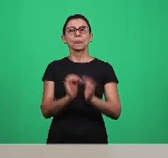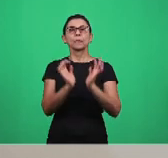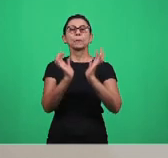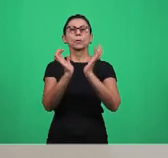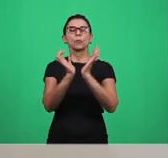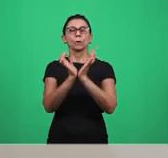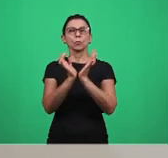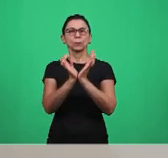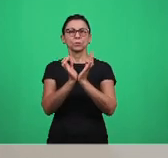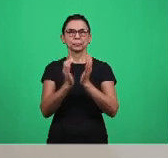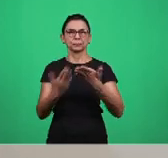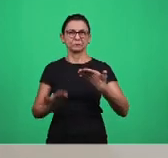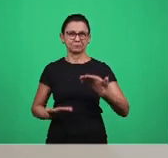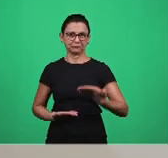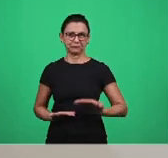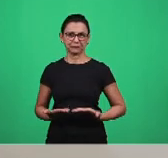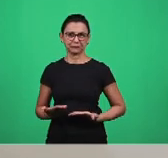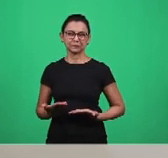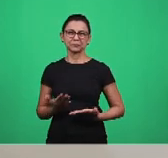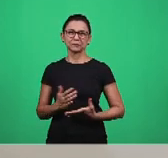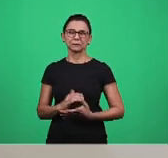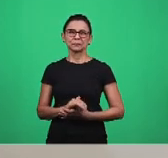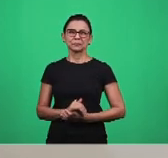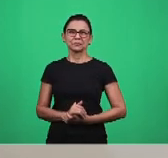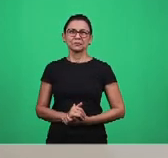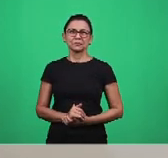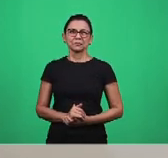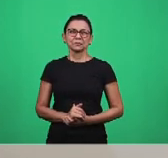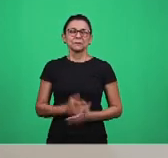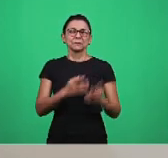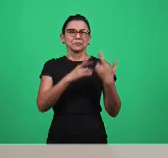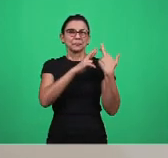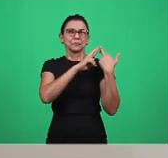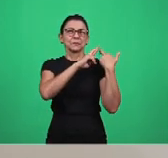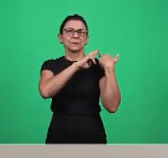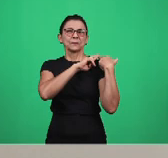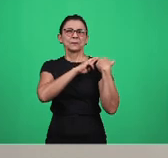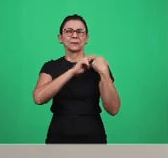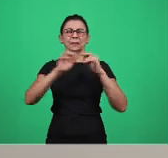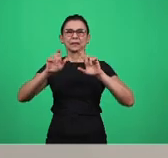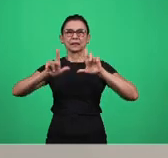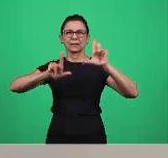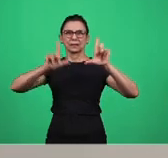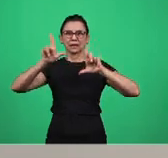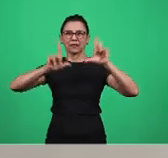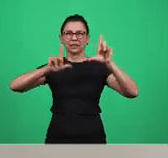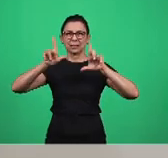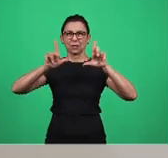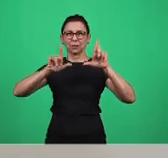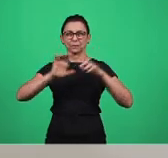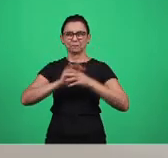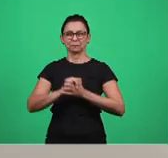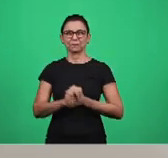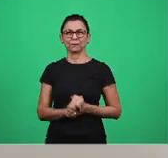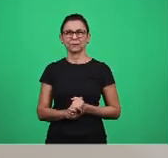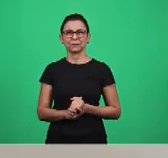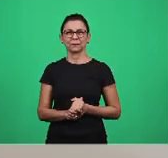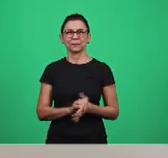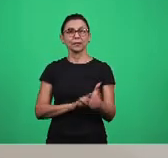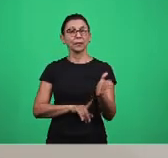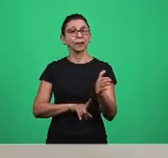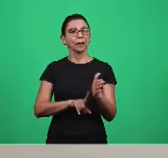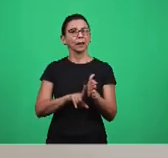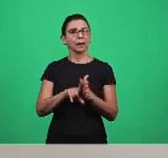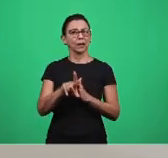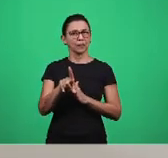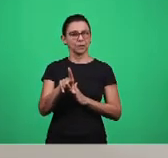qui est responsable de la télé. La question, ils nous ont laissé la question dans la télé,